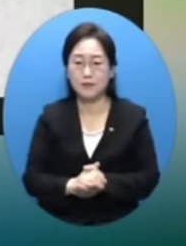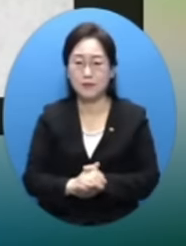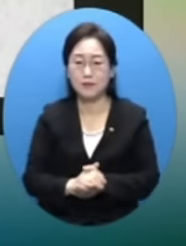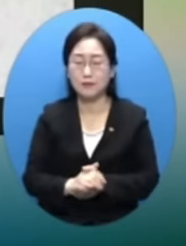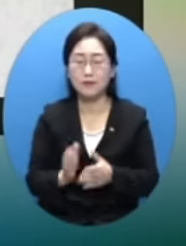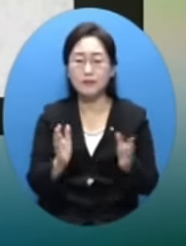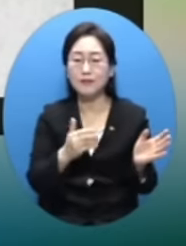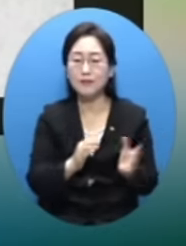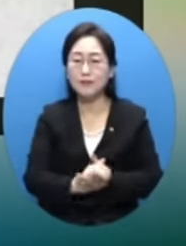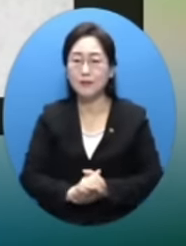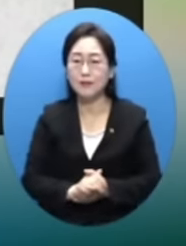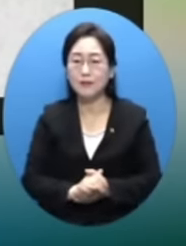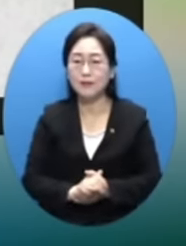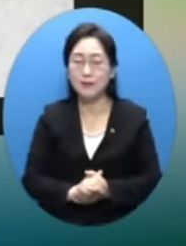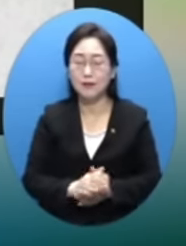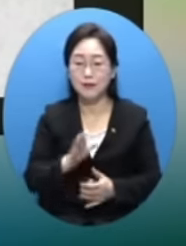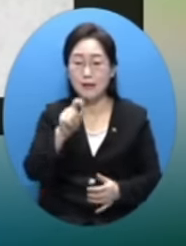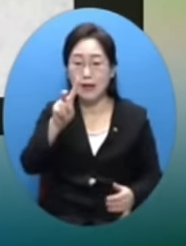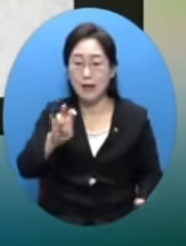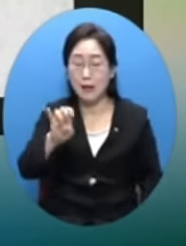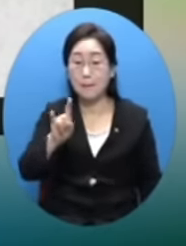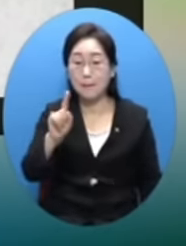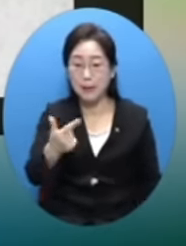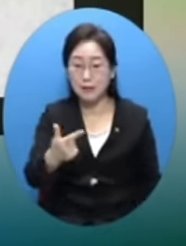그런데 이 아펜셀러 선교사는